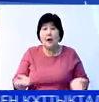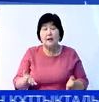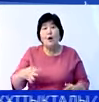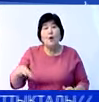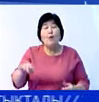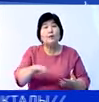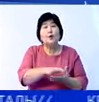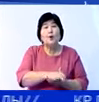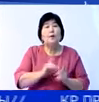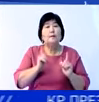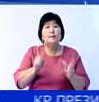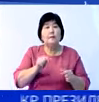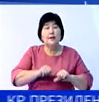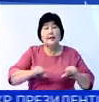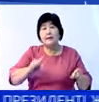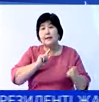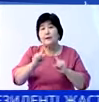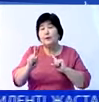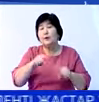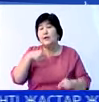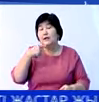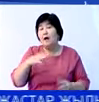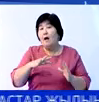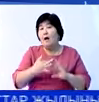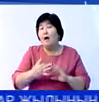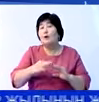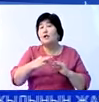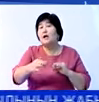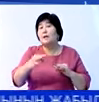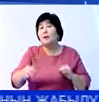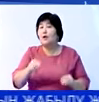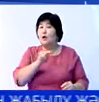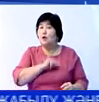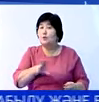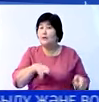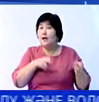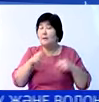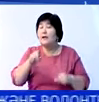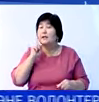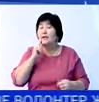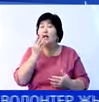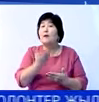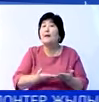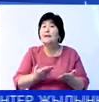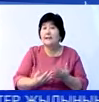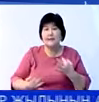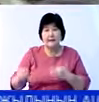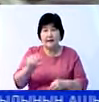Облыстық қоғамдық келісім кеңесінің кезекті отырысында ауылдық елді мекендерге жұмыс істеуге барған жастардың мәселесі